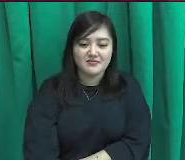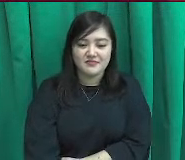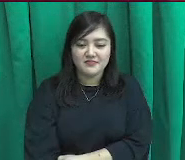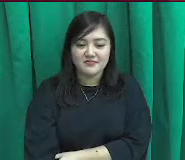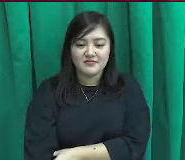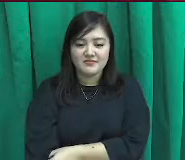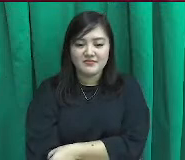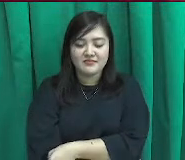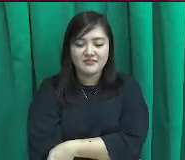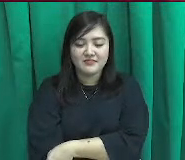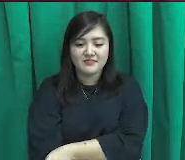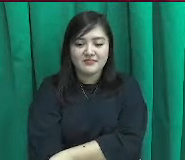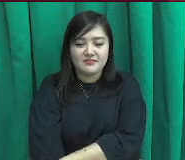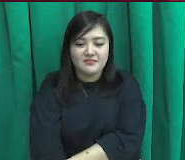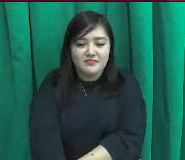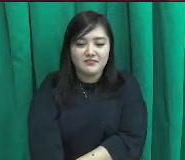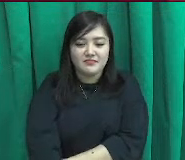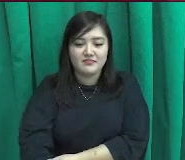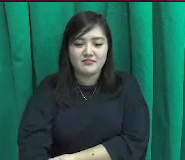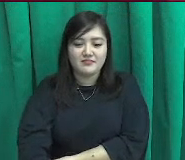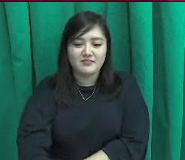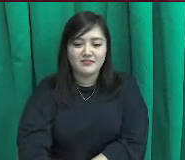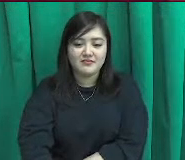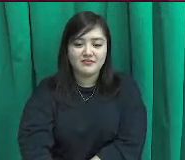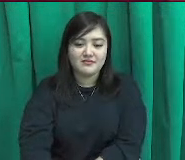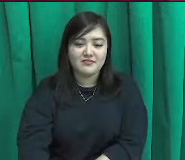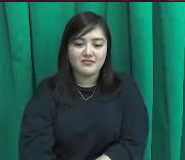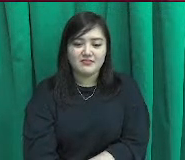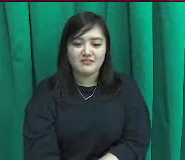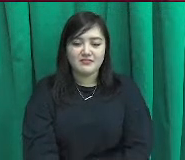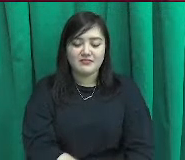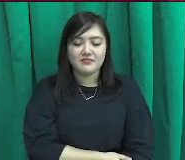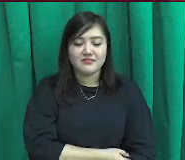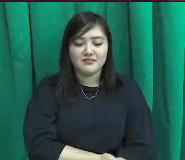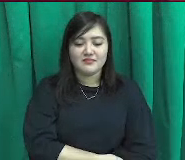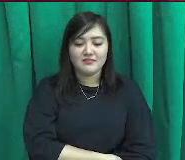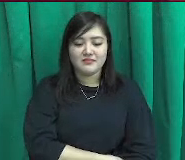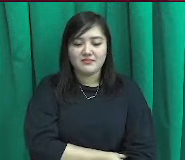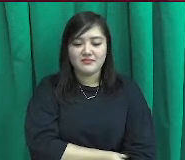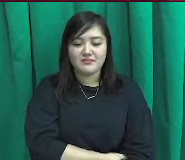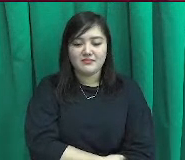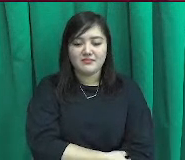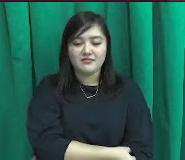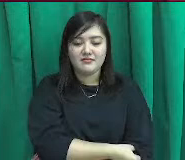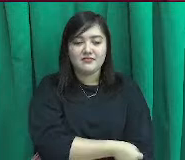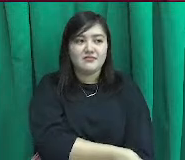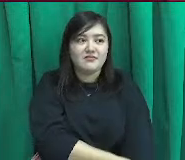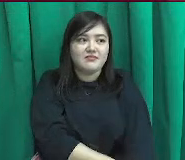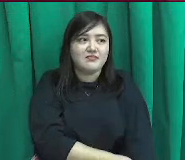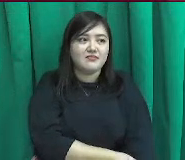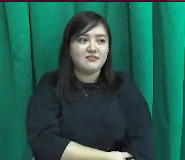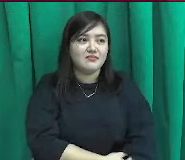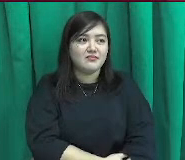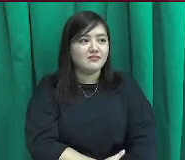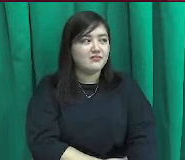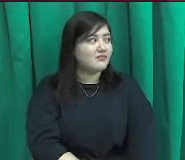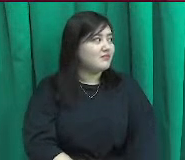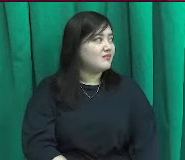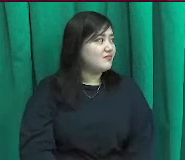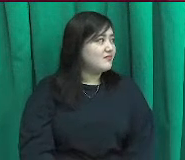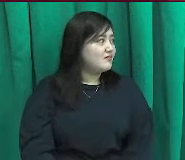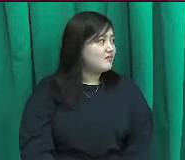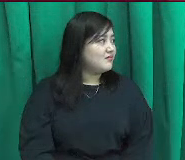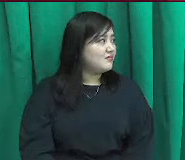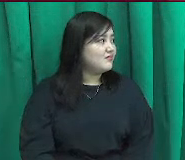niya, pwede po ba kayo maging mentor ko? Hehe, correct po yan. Tama po yan. Yan. May pastor tayo na pwede nang magturo po sa atin.